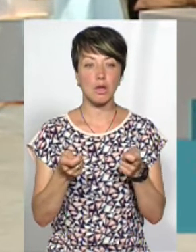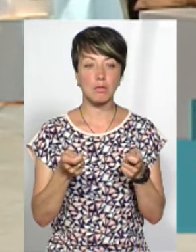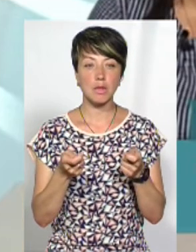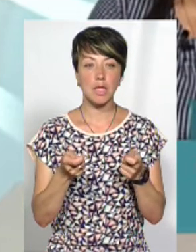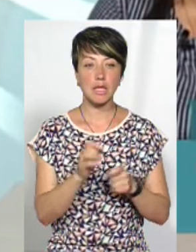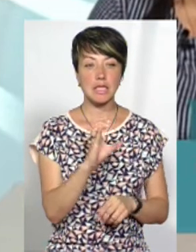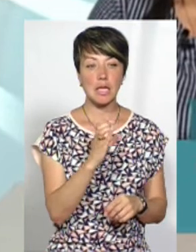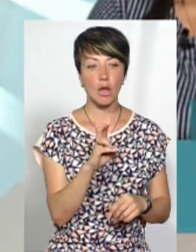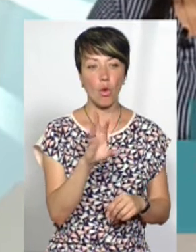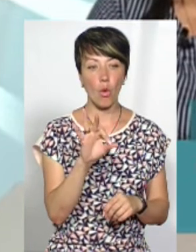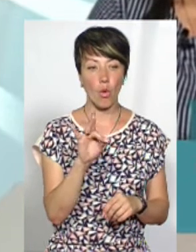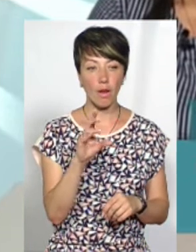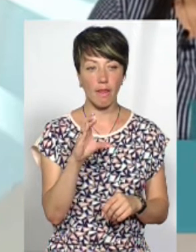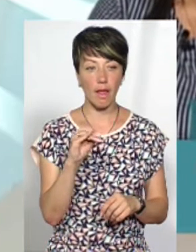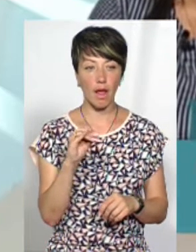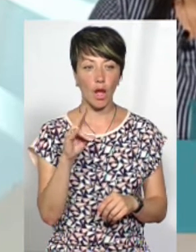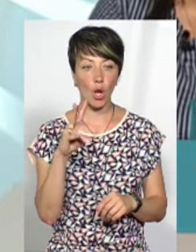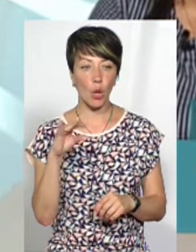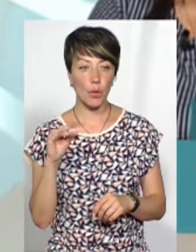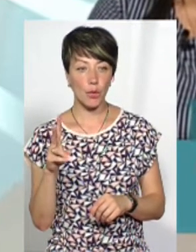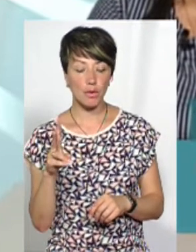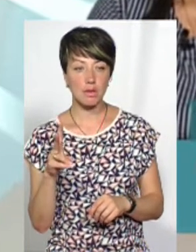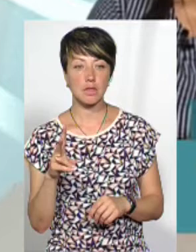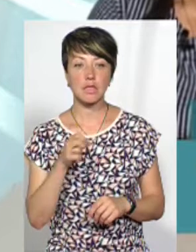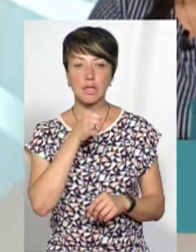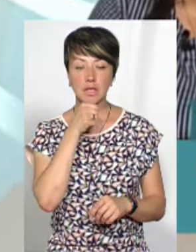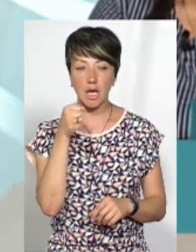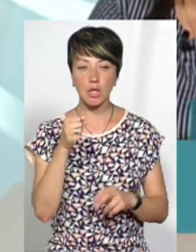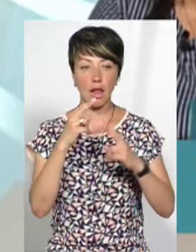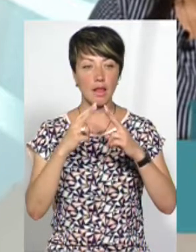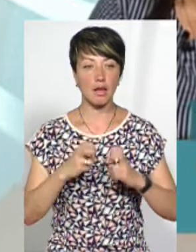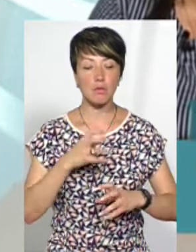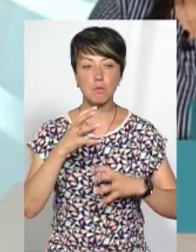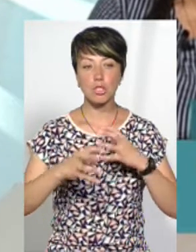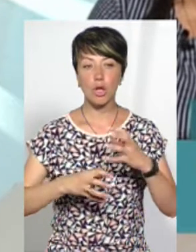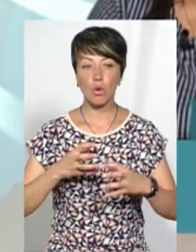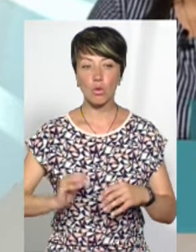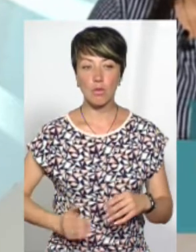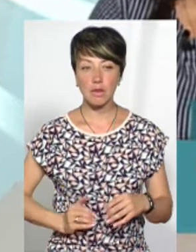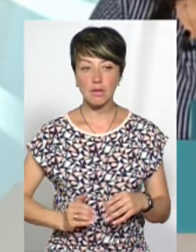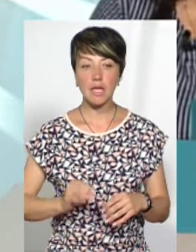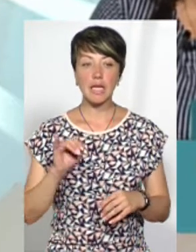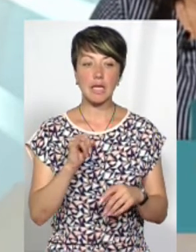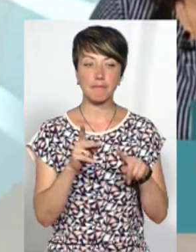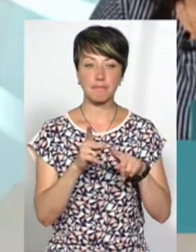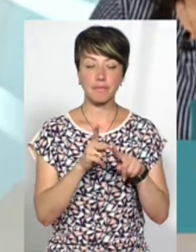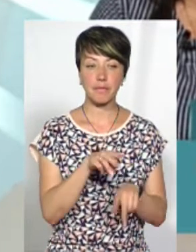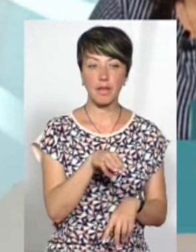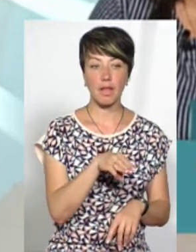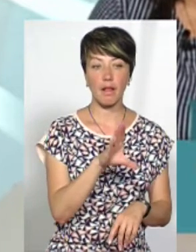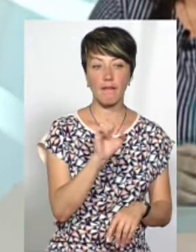ідей» Сергієм Корнелюком, старшим аналітиком міжнародної консалтингової компанії «Сівіта», та Тетяною